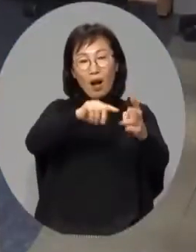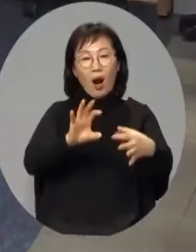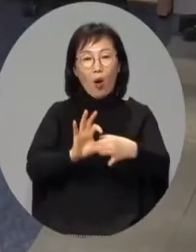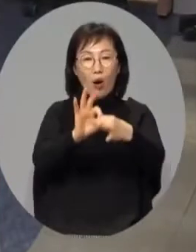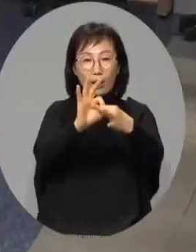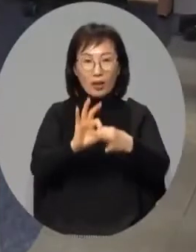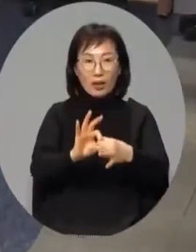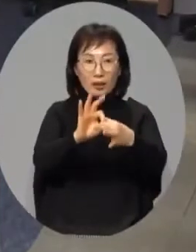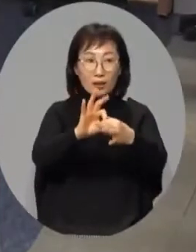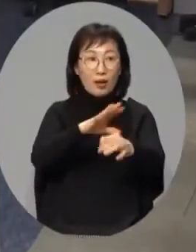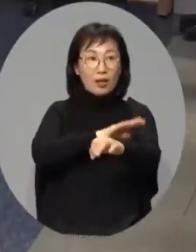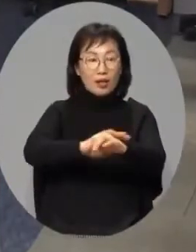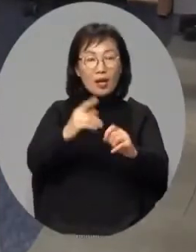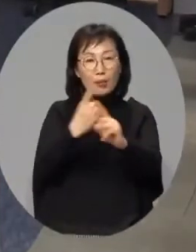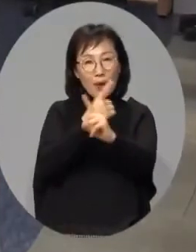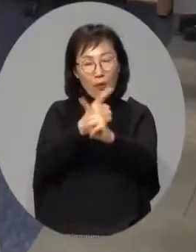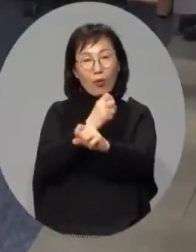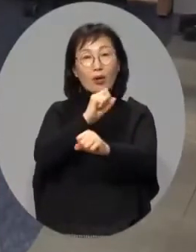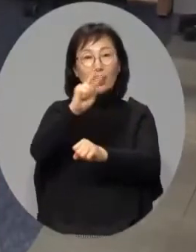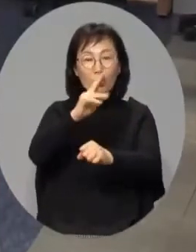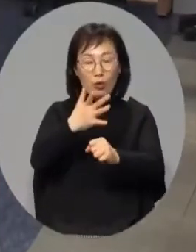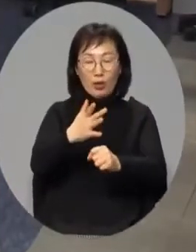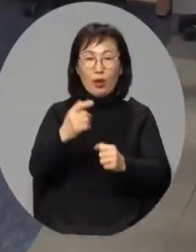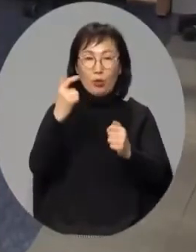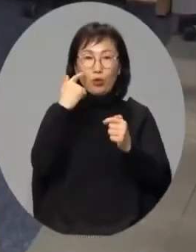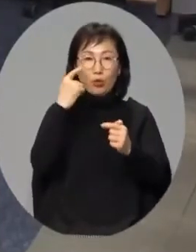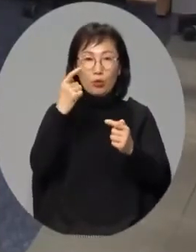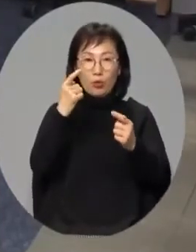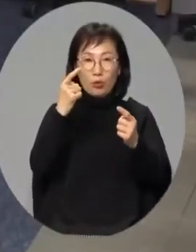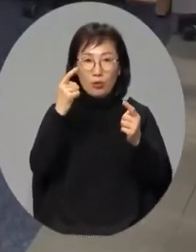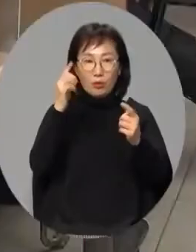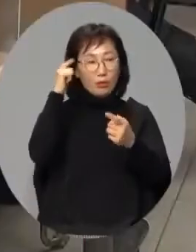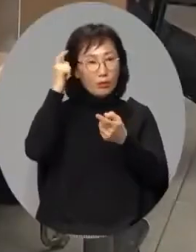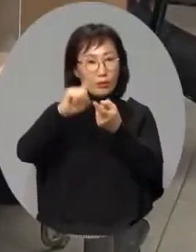용도를 재조정해야 한다 고 말해 쟁점으로 부상하고 있습니다